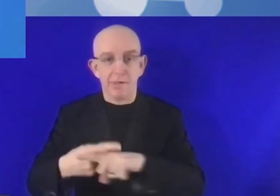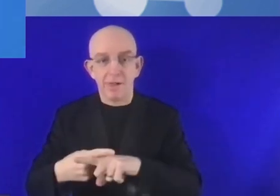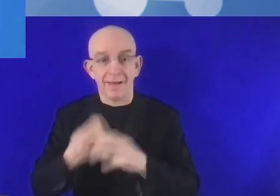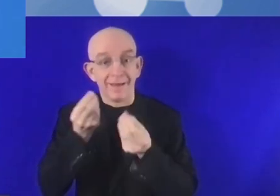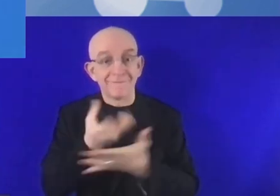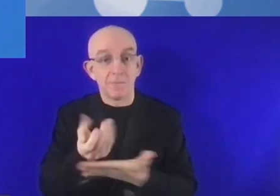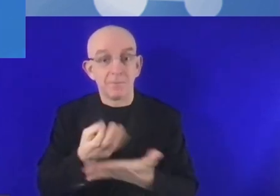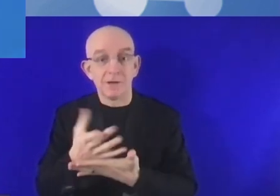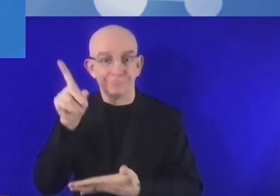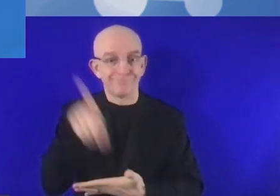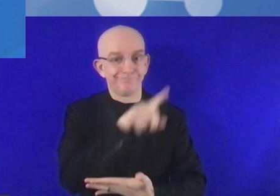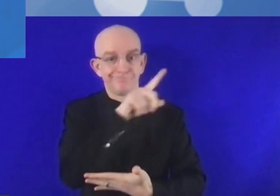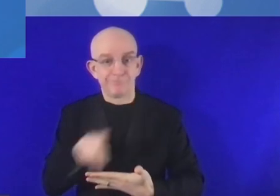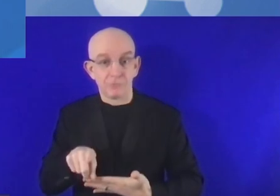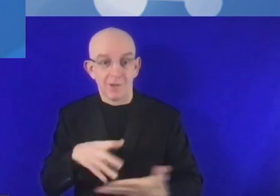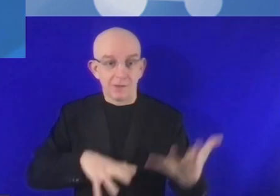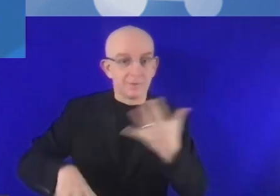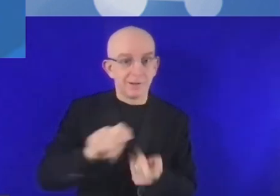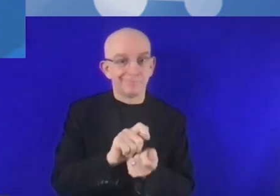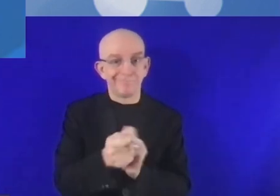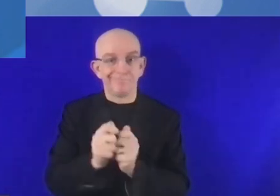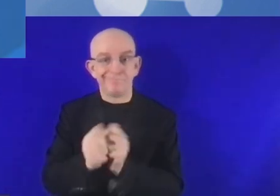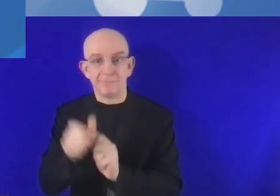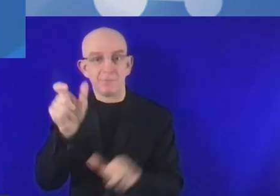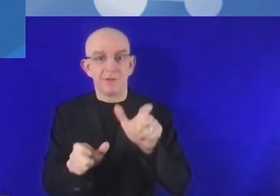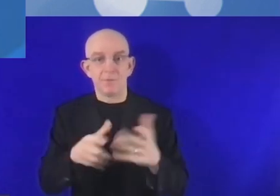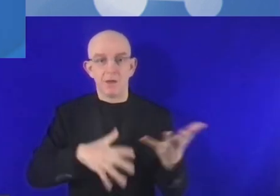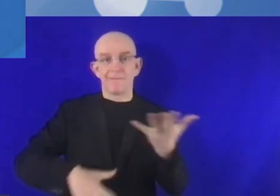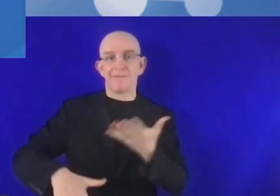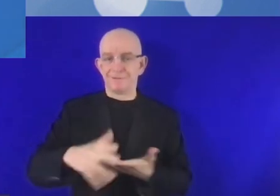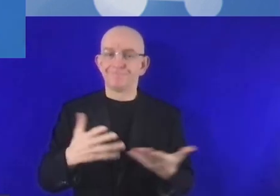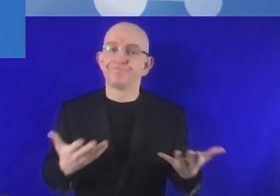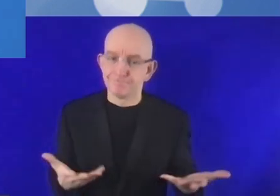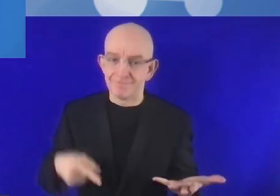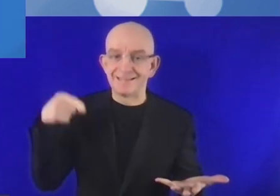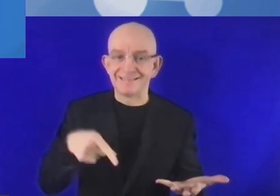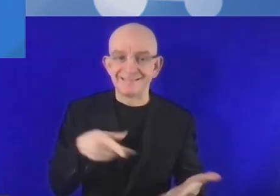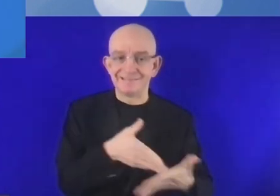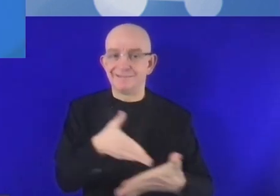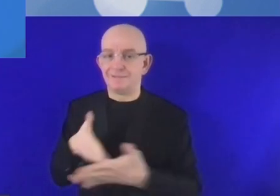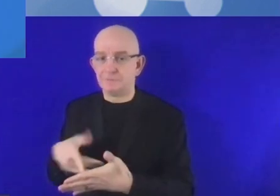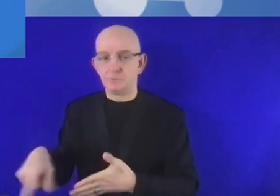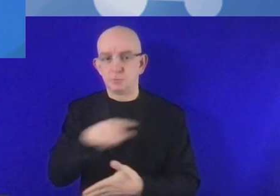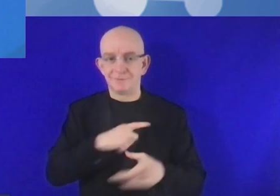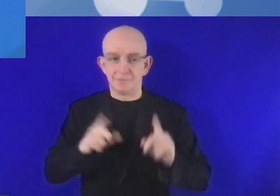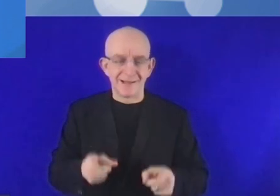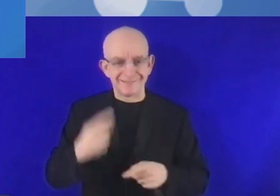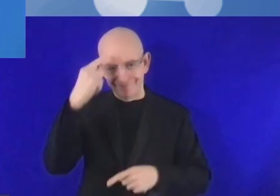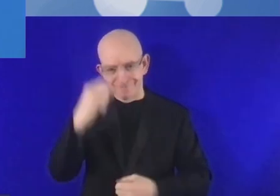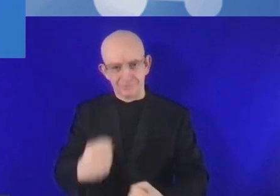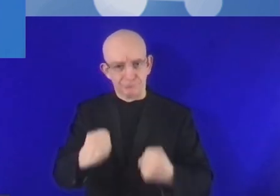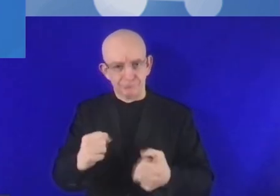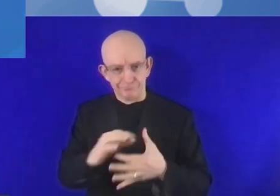jedynie wspólnie, poprzez wzmocnioną współpracę, poprzez ustanowienie jasnych zasad ochrony praw człowieka i podstawowych